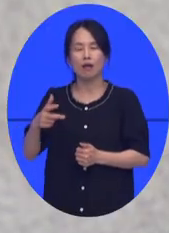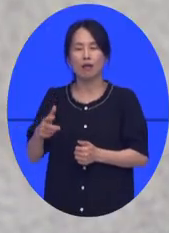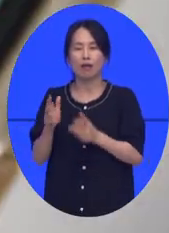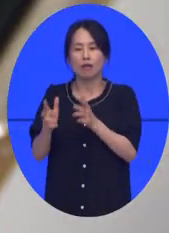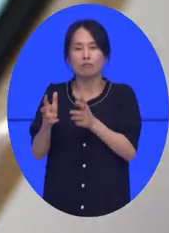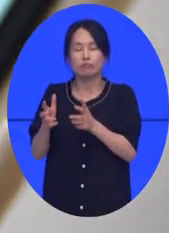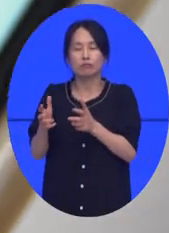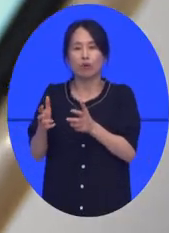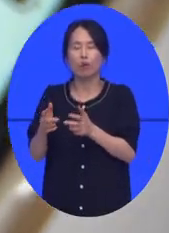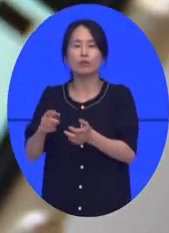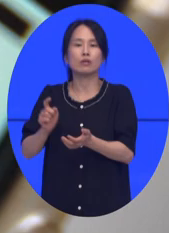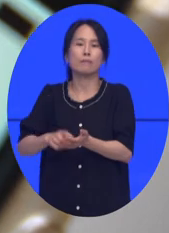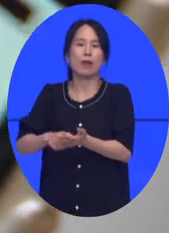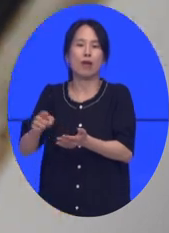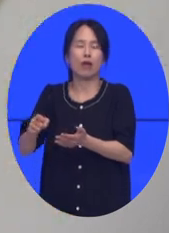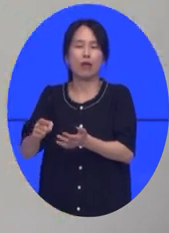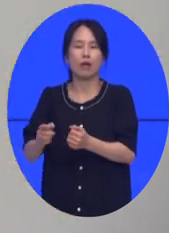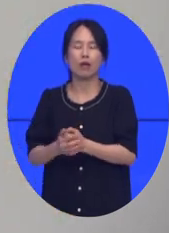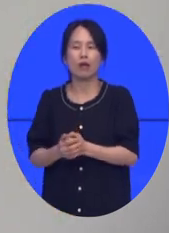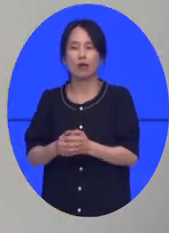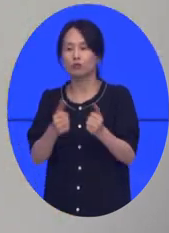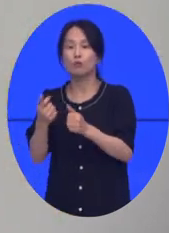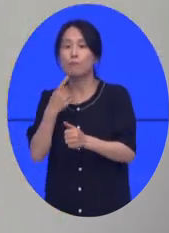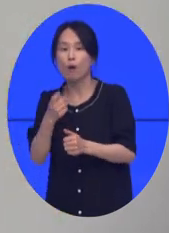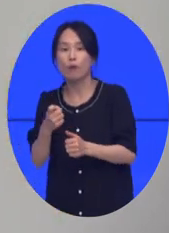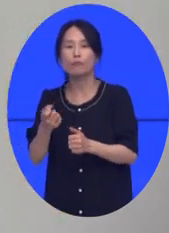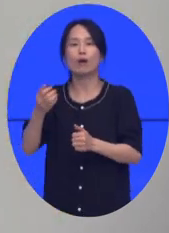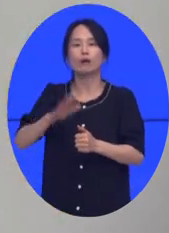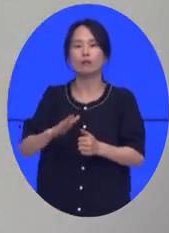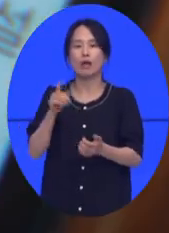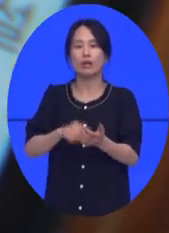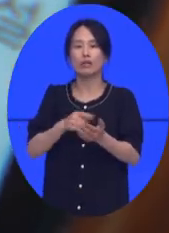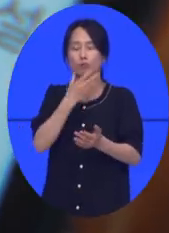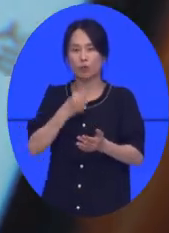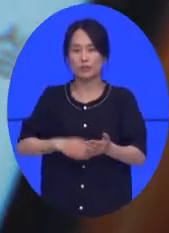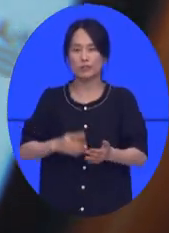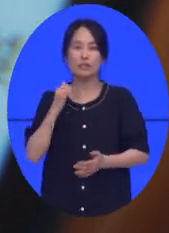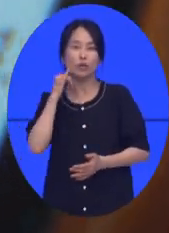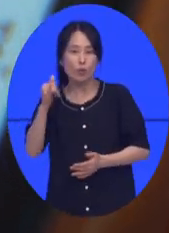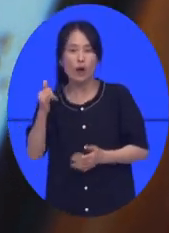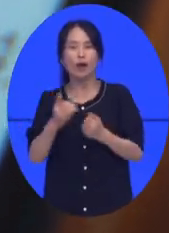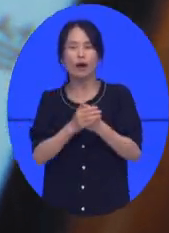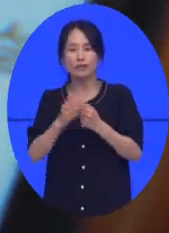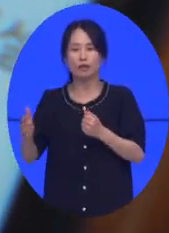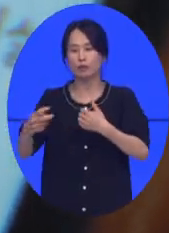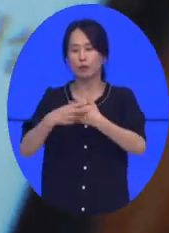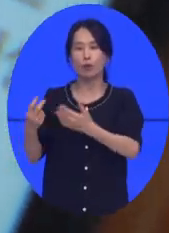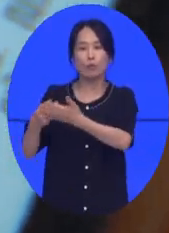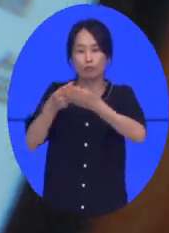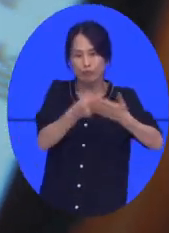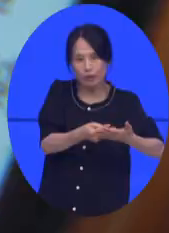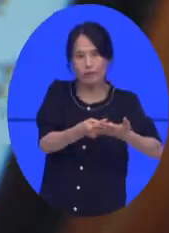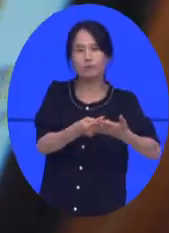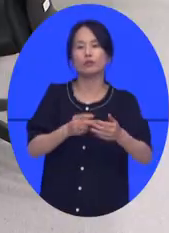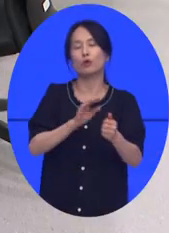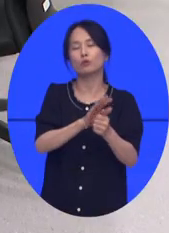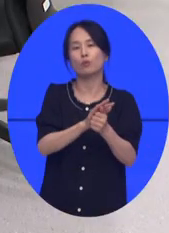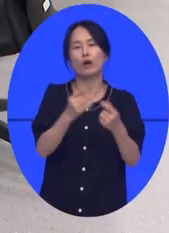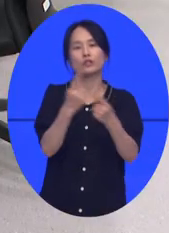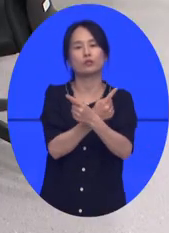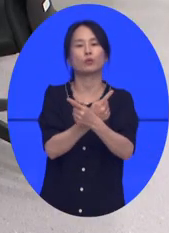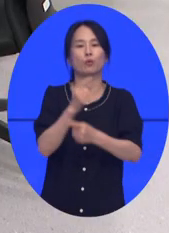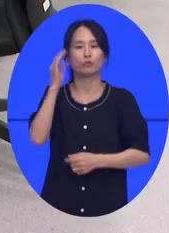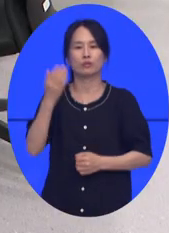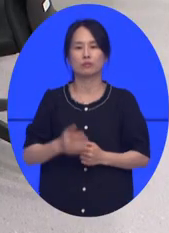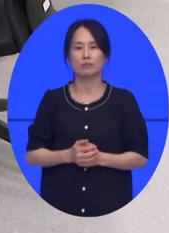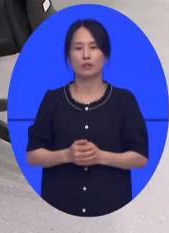사고로 이어질 수 있었는데 경기도의 긴급복지 한라인 전화 한 통으로 병원에서 치료를 받고 수급자 혜택도 받게 됐습니다.